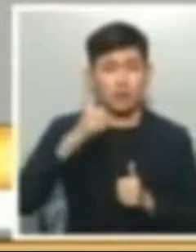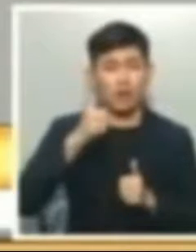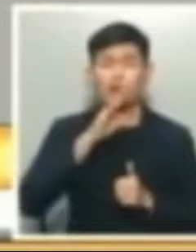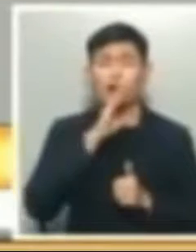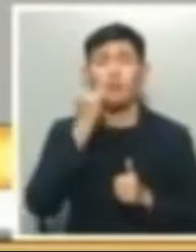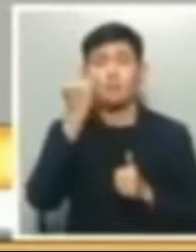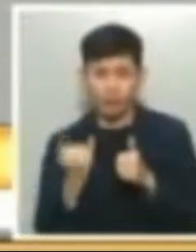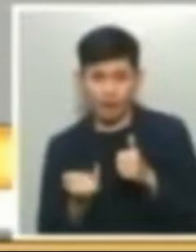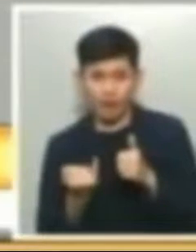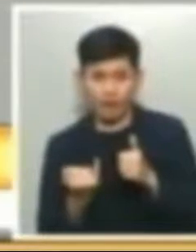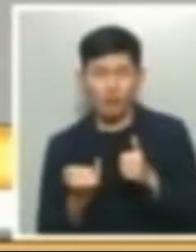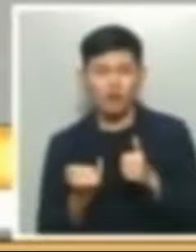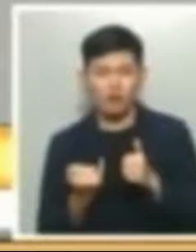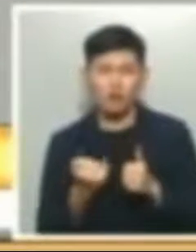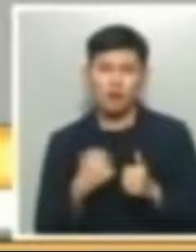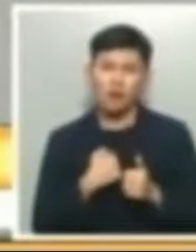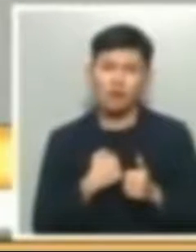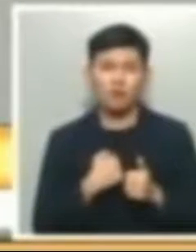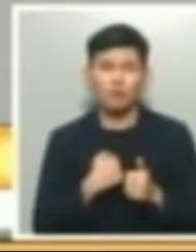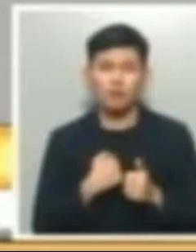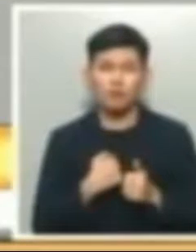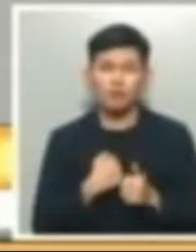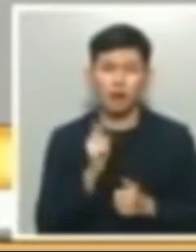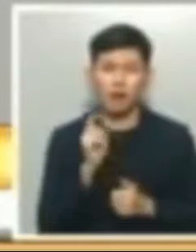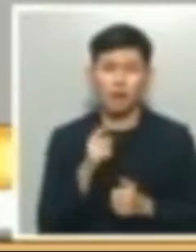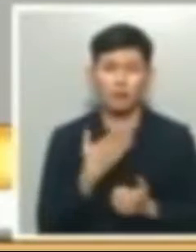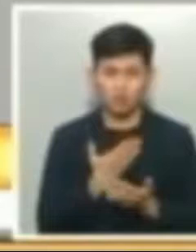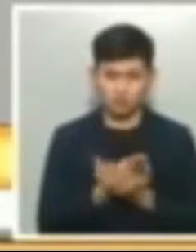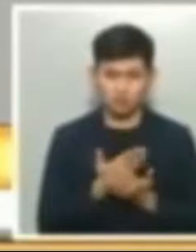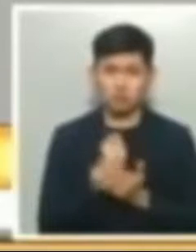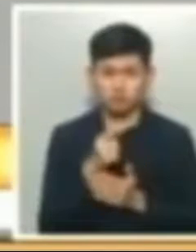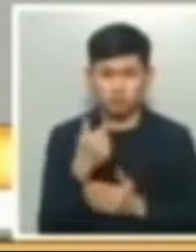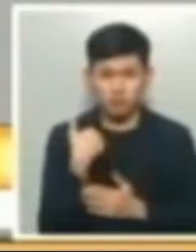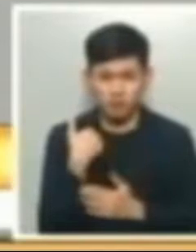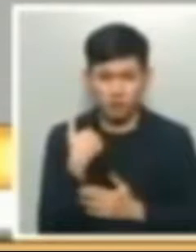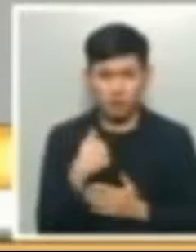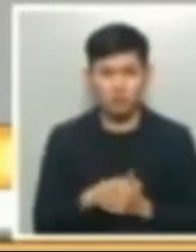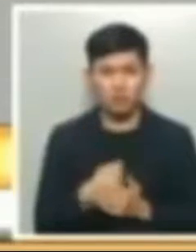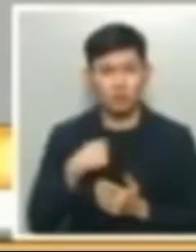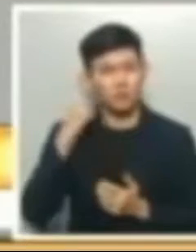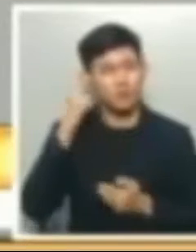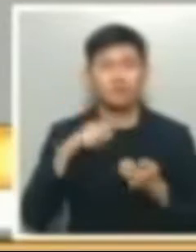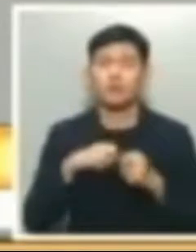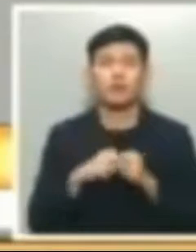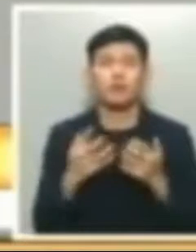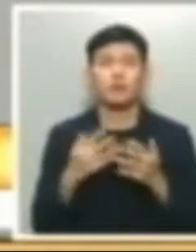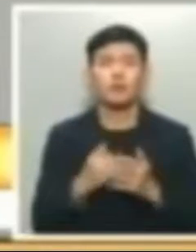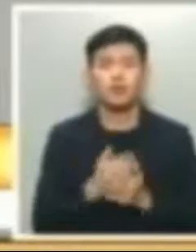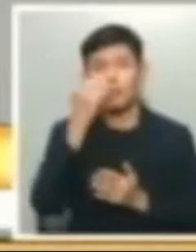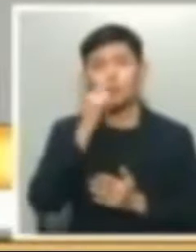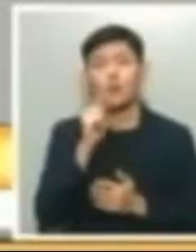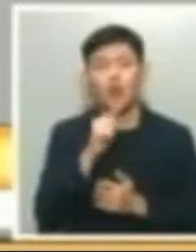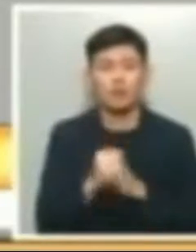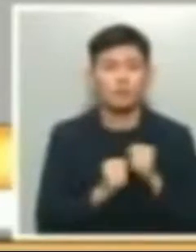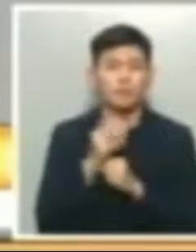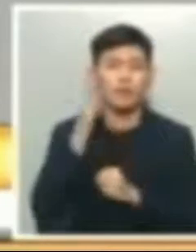แพ้แล้วการทางพิเศษจะมีเงินจ่ายไหมผมว่าไม่มีปัญหาเพราะว่าในปีหน้าตั้